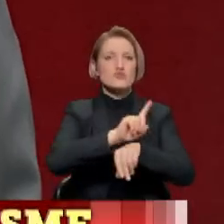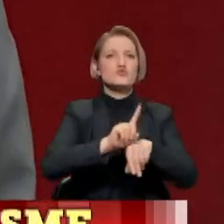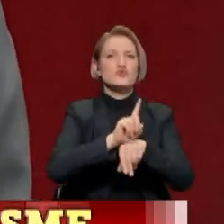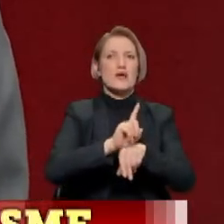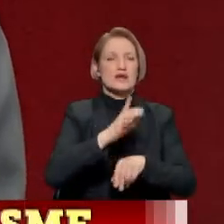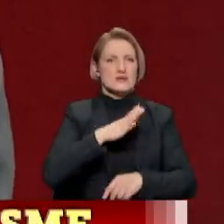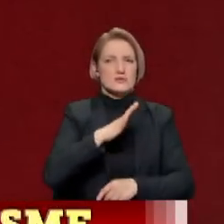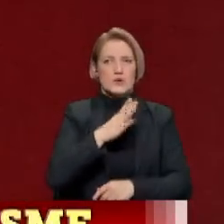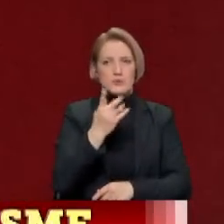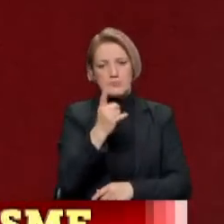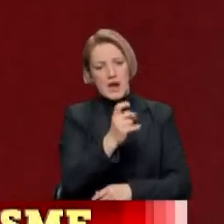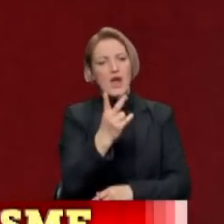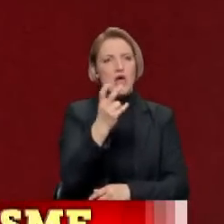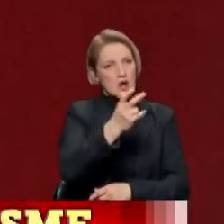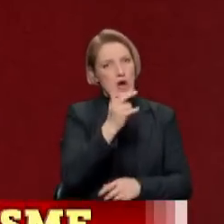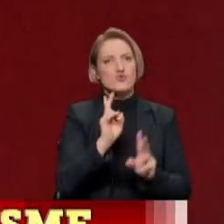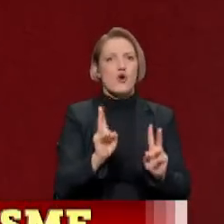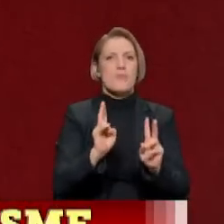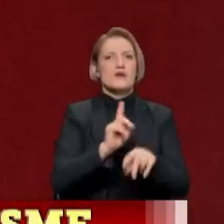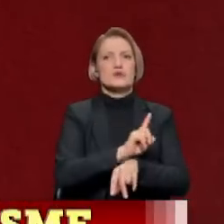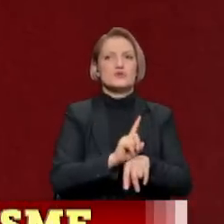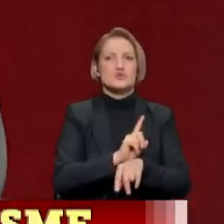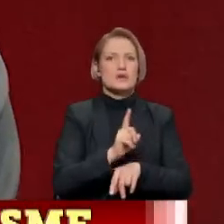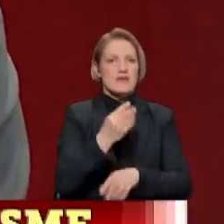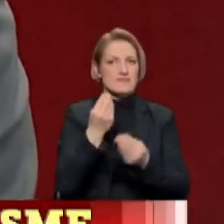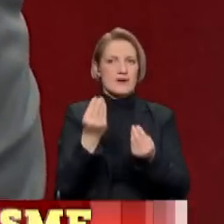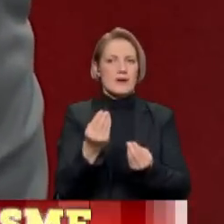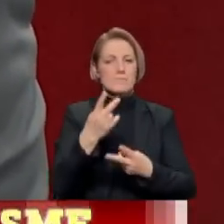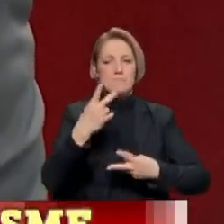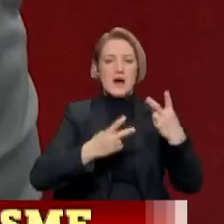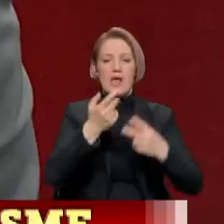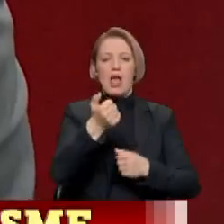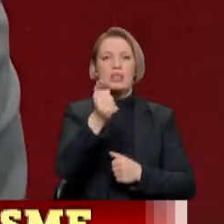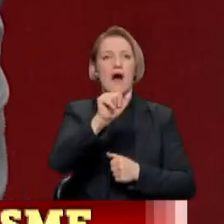Normalde bir ay süre verirsiniz, iki ay süre verirsiniz. Üç saat verildi. Bazen